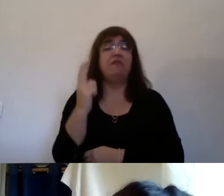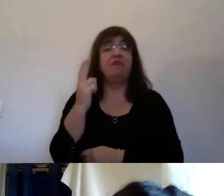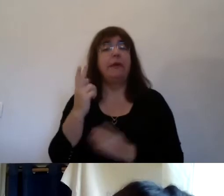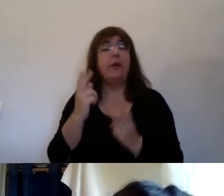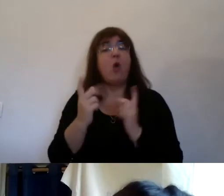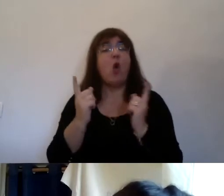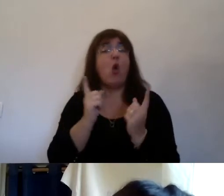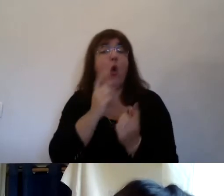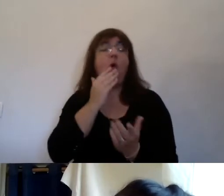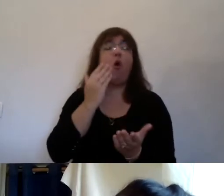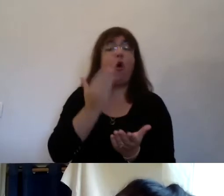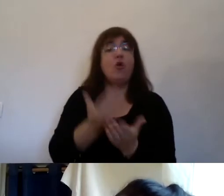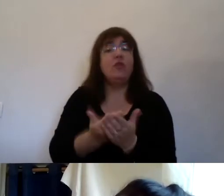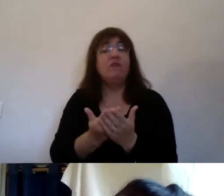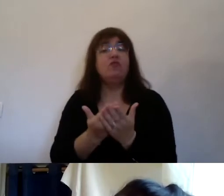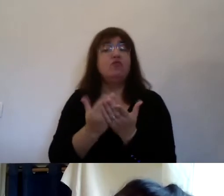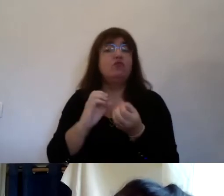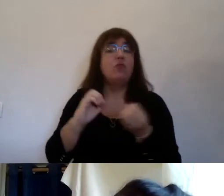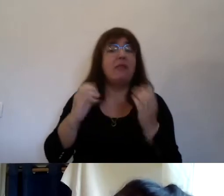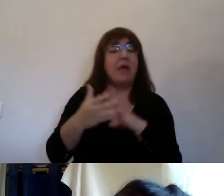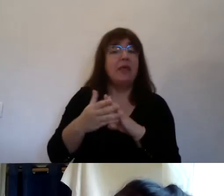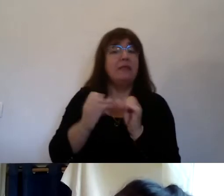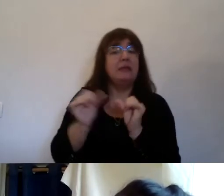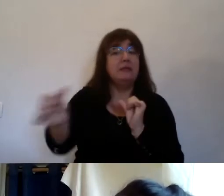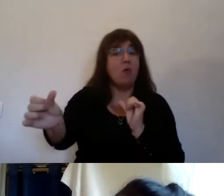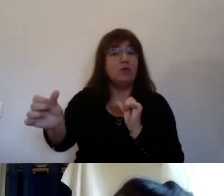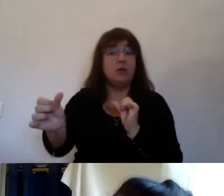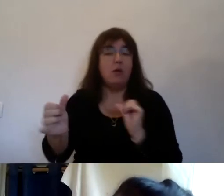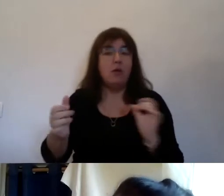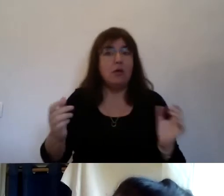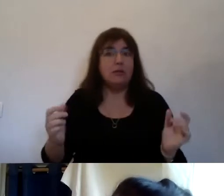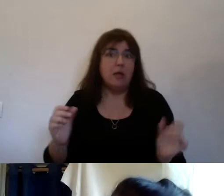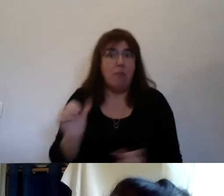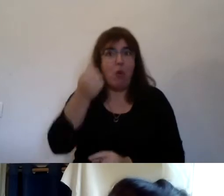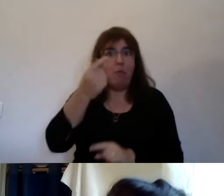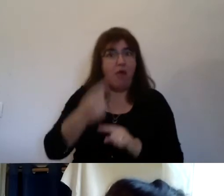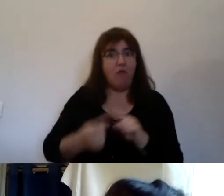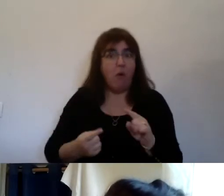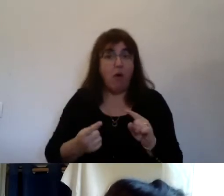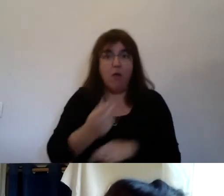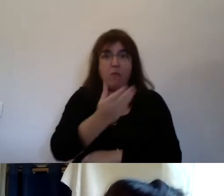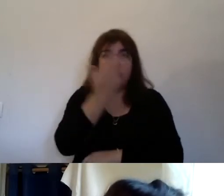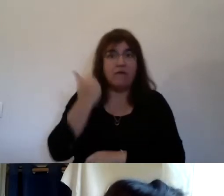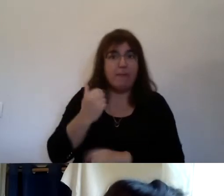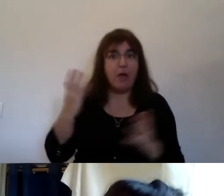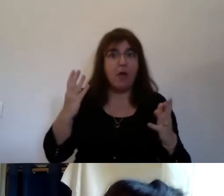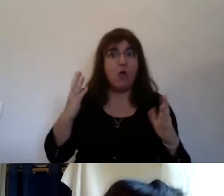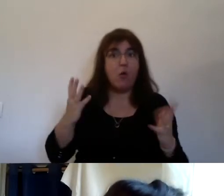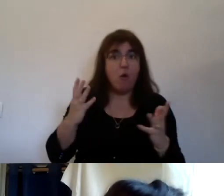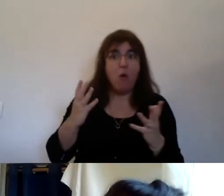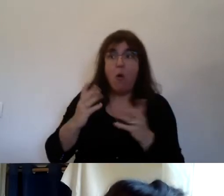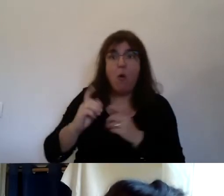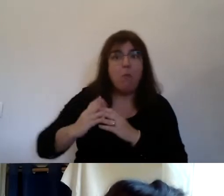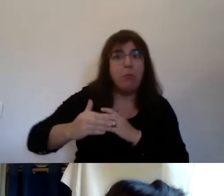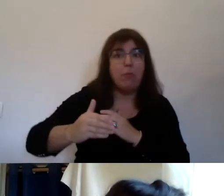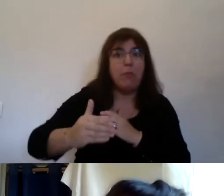vraiment une grande première, pour nous comme pour les personnes. Mais nous ne savions pas encore que cette démarche allait rencontrer le succès